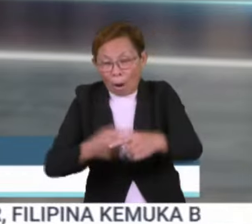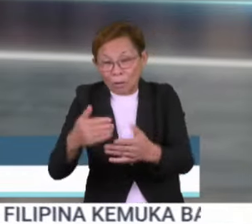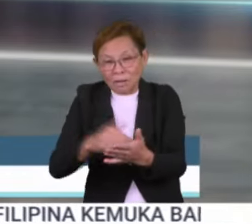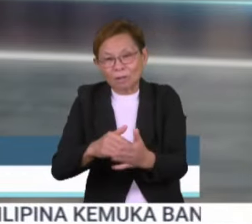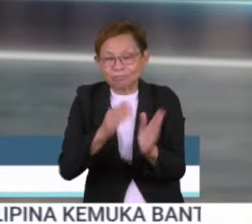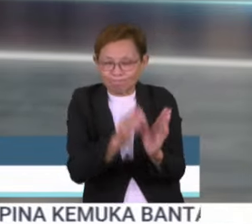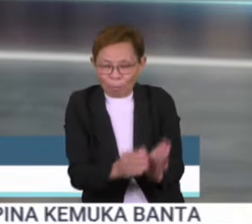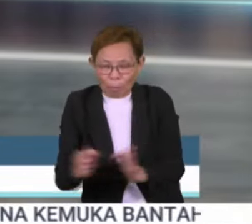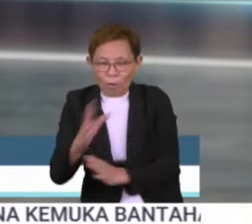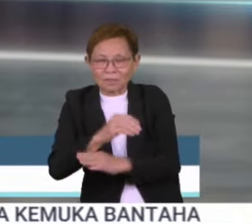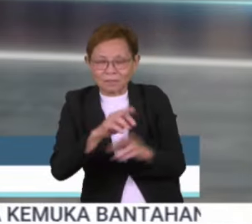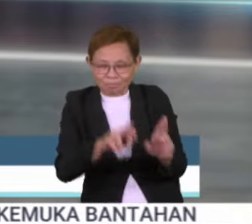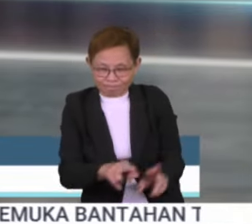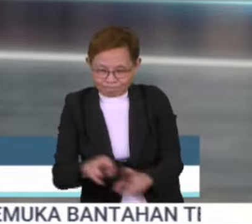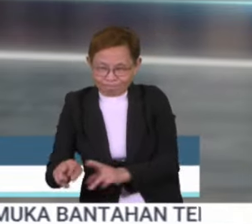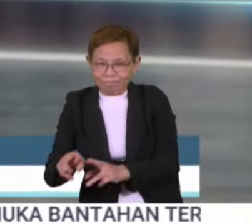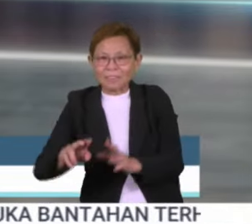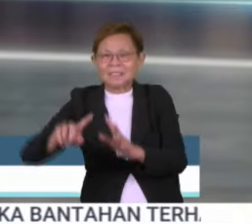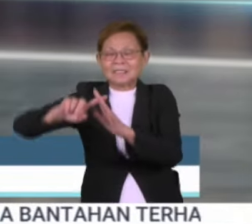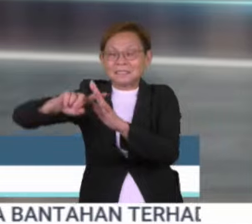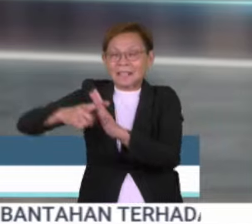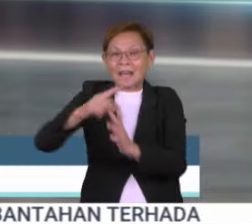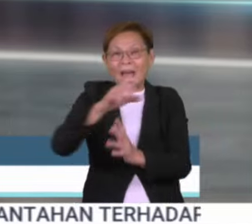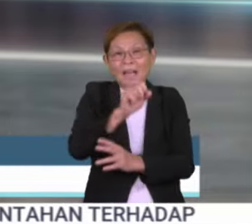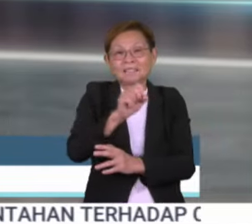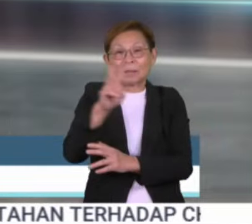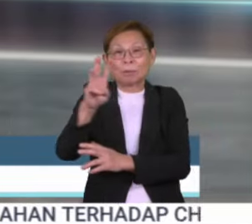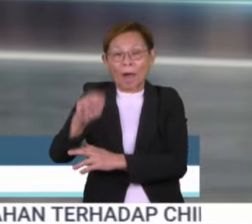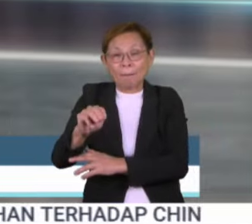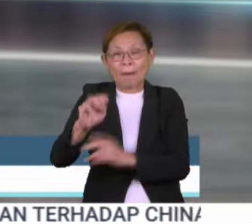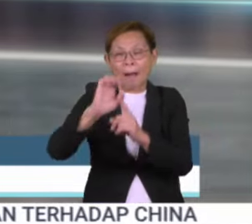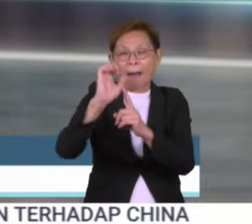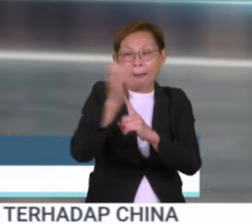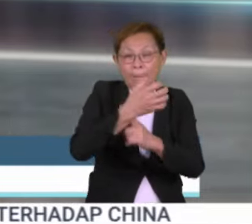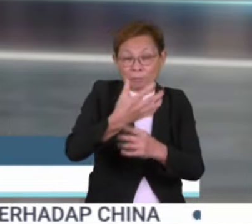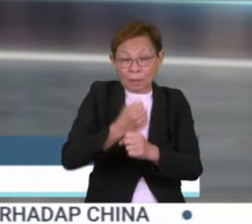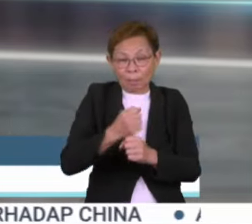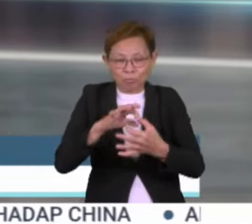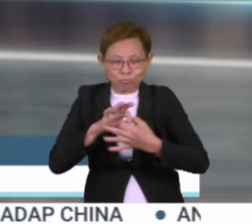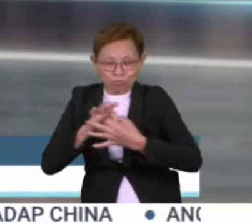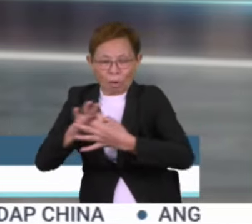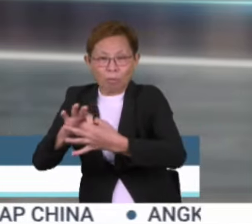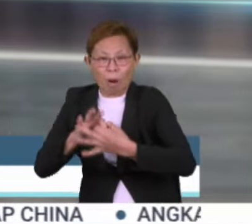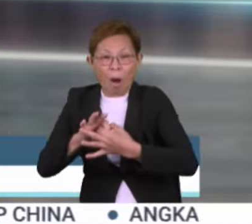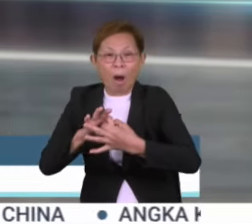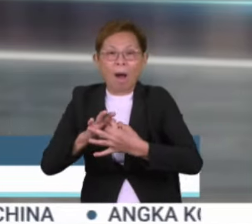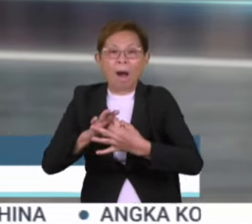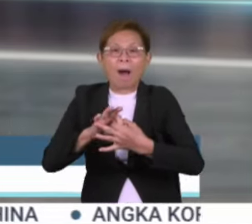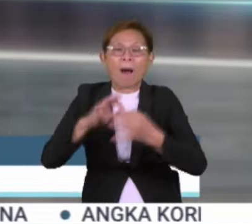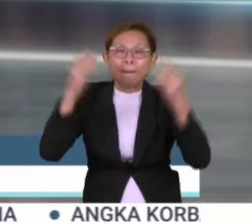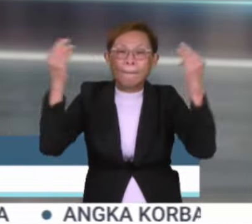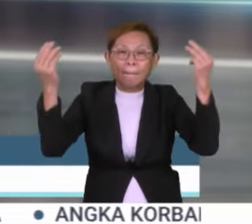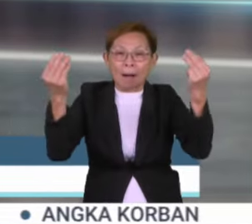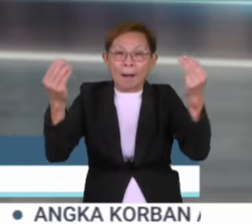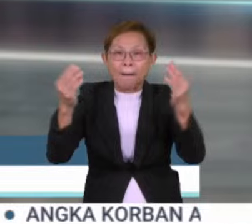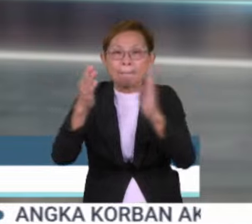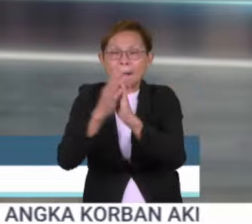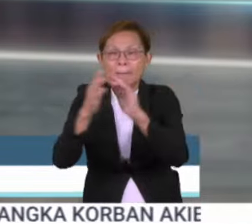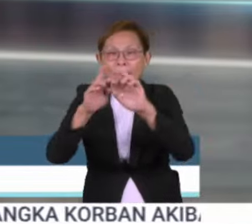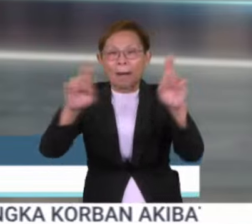lebih sistematik serta terancang. Pengenalan oleh SWM Environment Senang Berhad itu mendapat kerjasama Majlis Perbandaran Hang Tuah